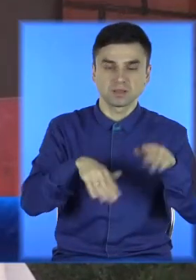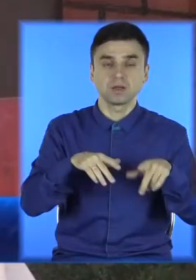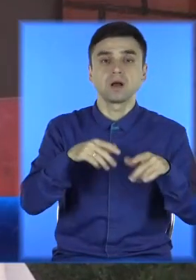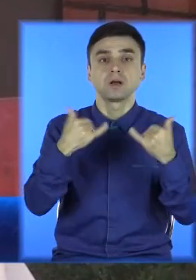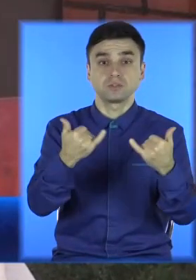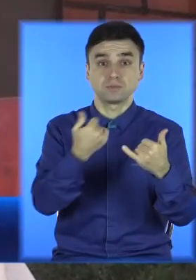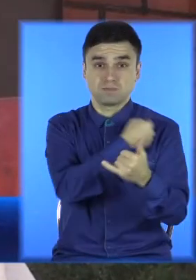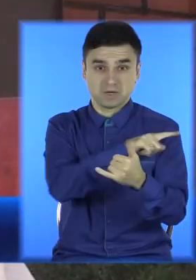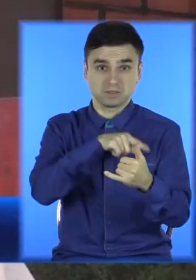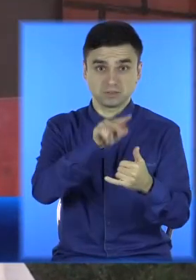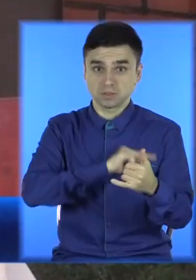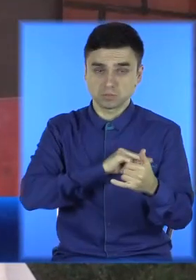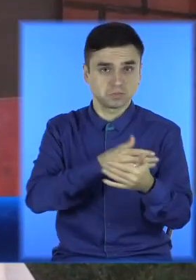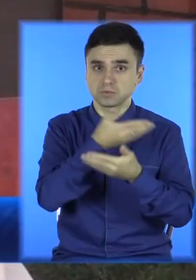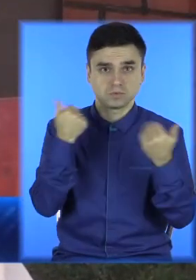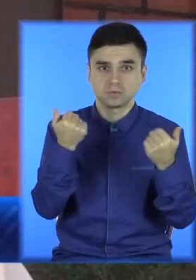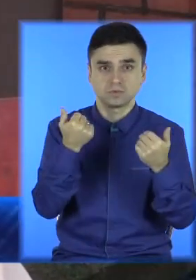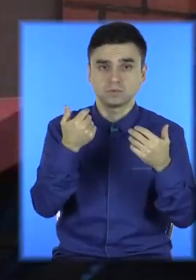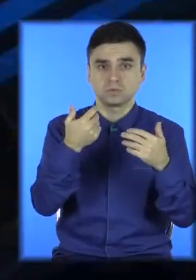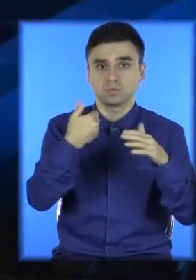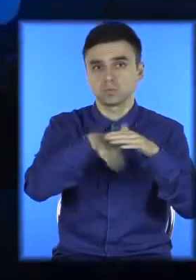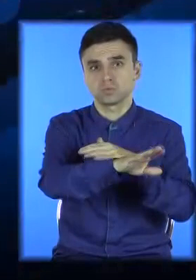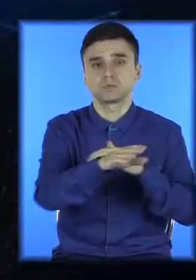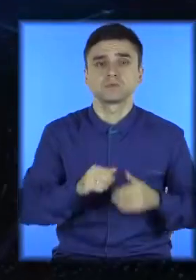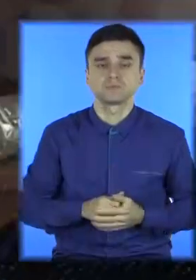травматології сказав, що Сергій Іванович, що треба оперувати у нього.